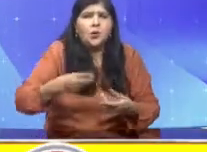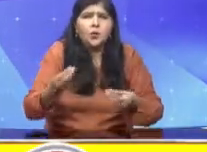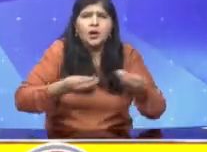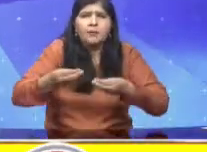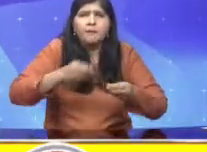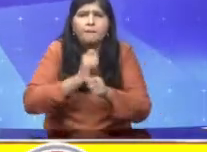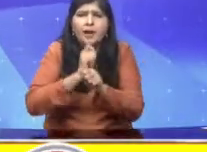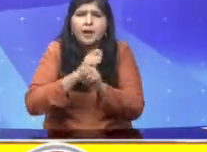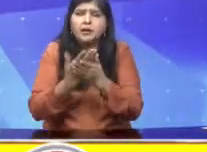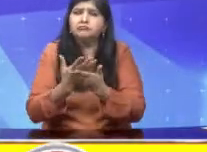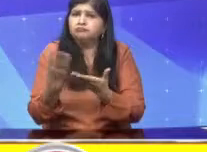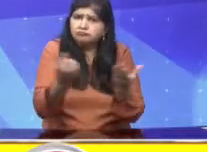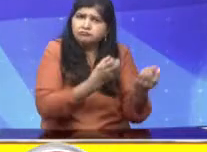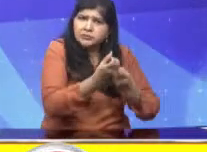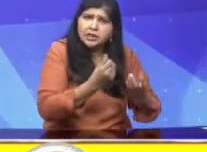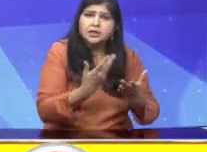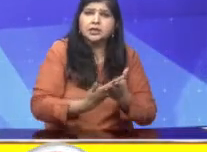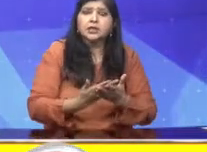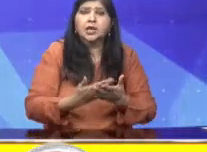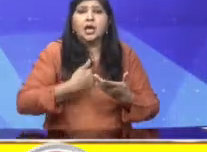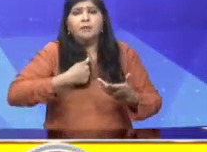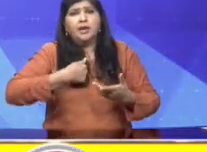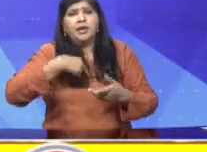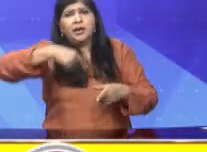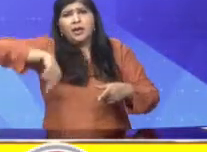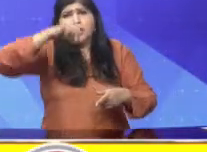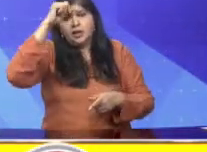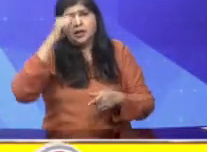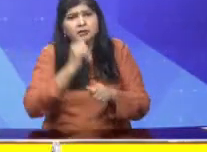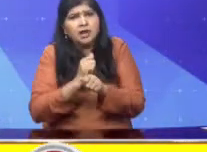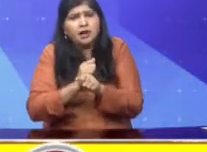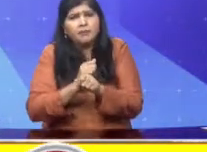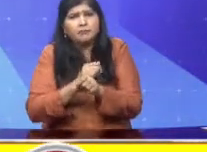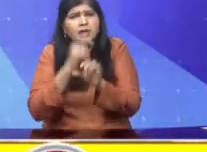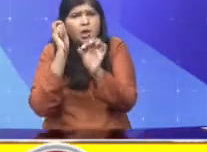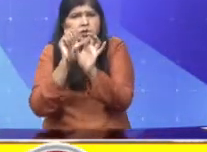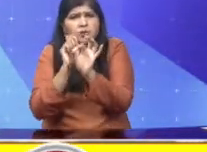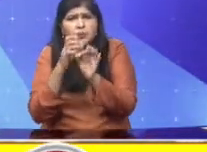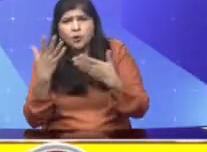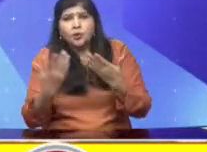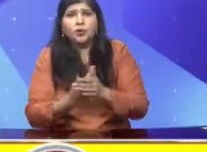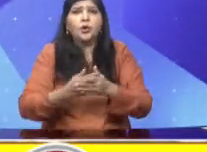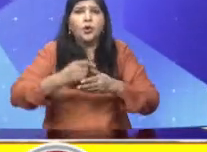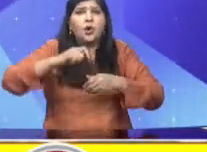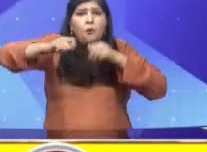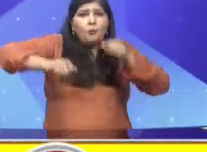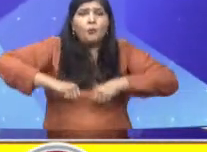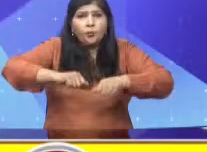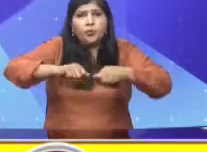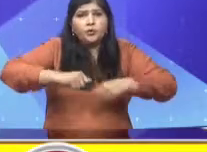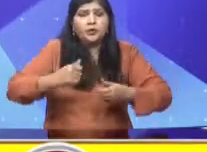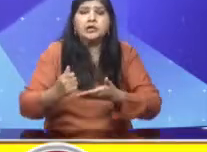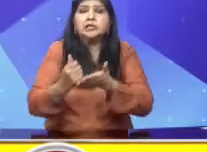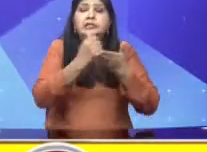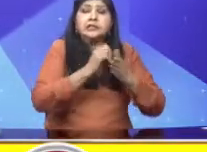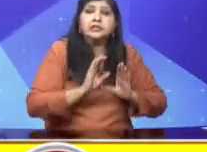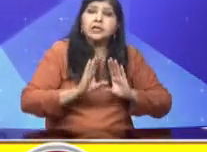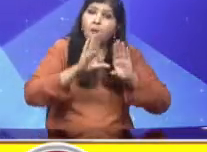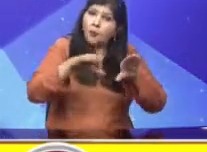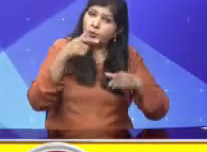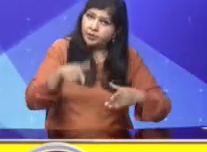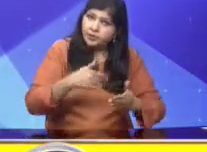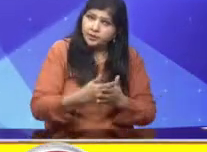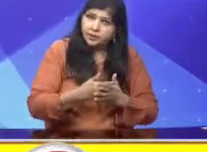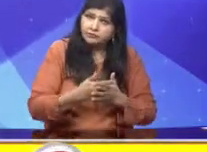हमारे देश के स्थानिय उद्दम्यों, आर्टिस्टों, शिल्पकारों, बुनकरों को सपोर्ट करना हमारे